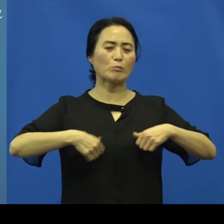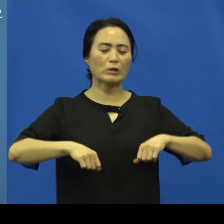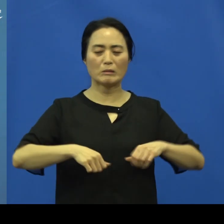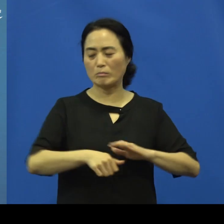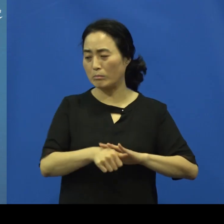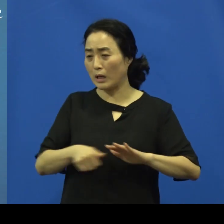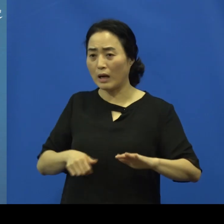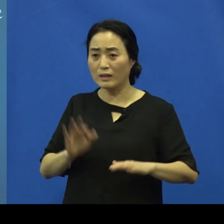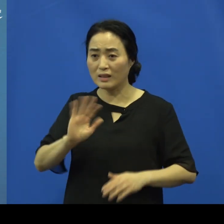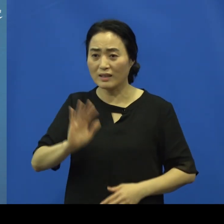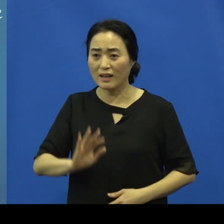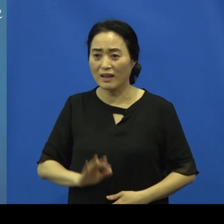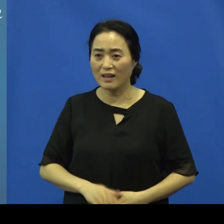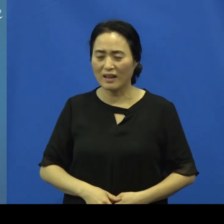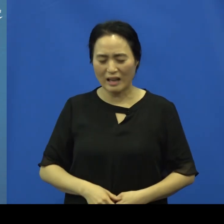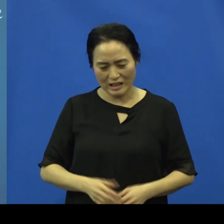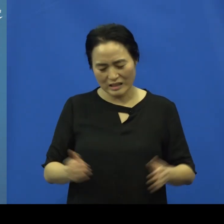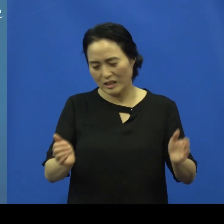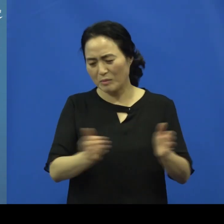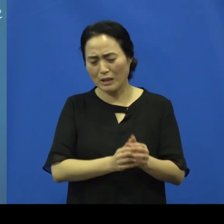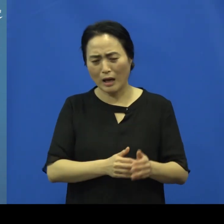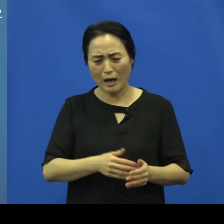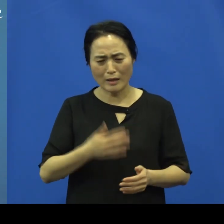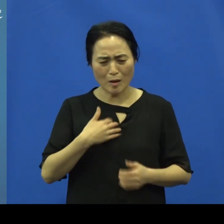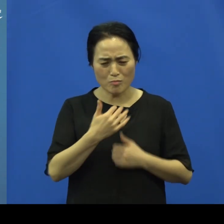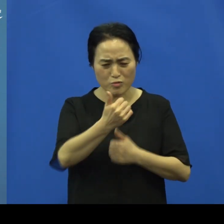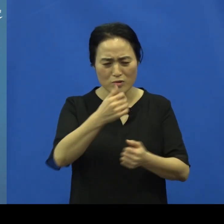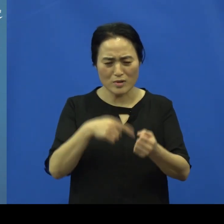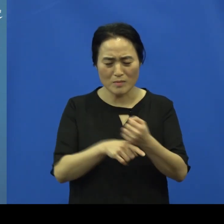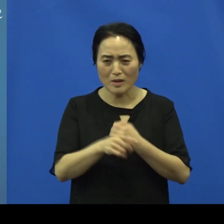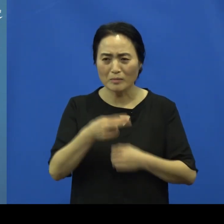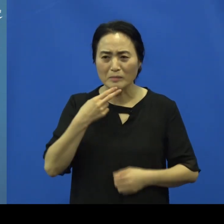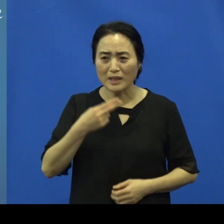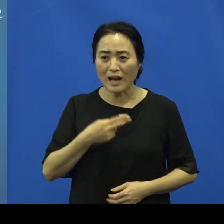그 방에 들어가가지고 끝났네요, 뭘 나를 불러요,